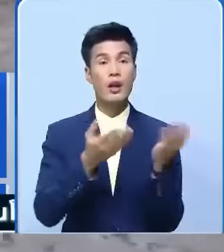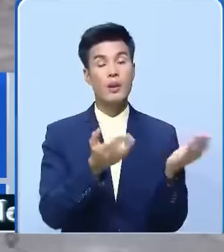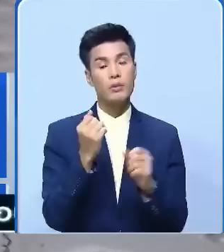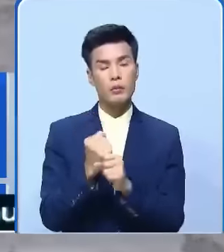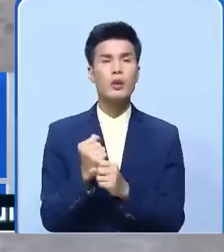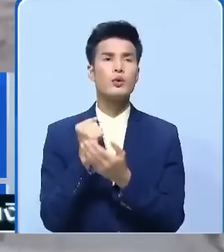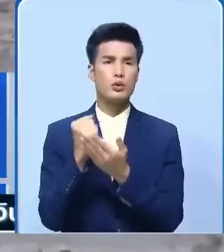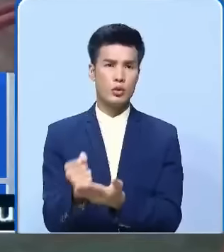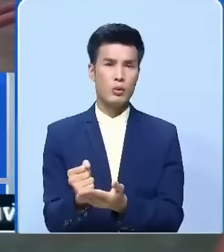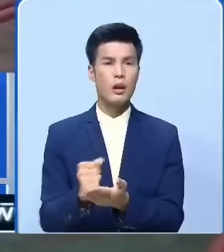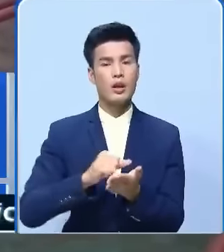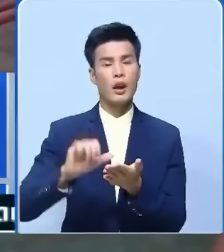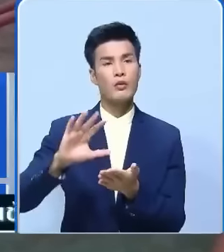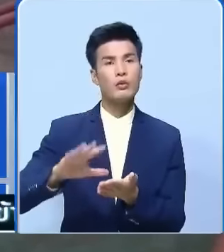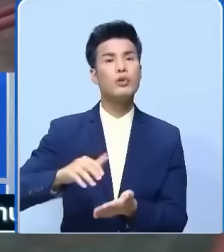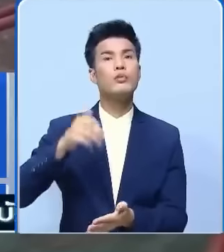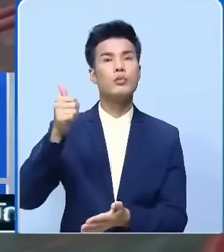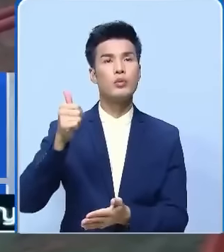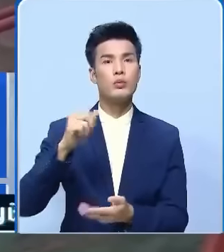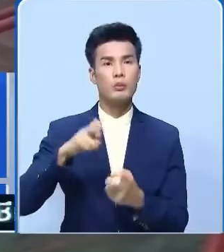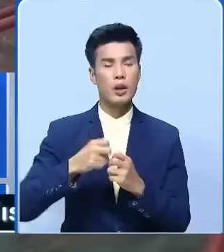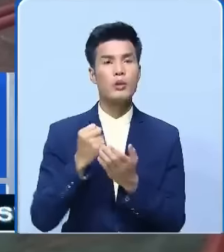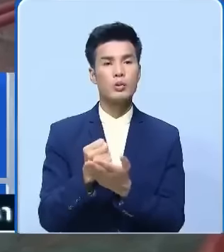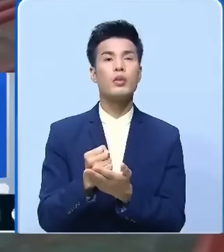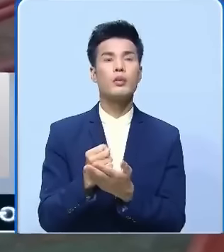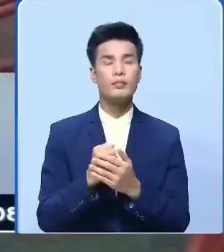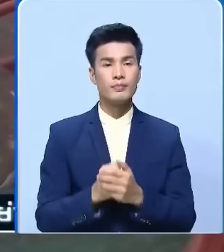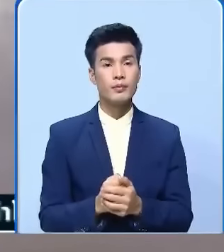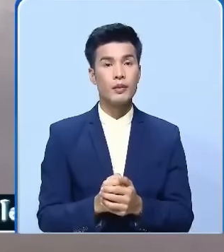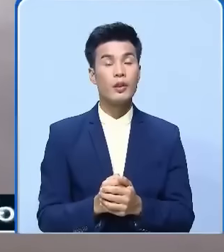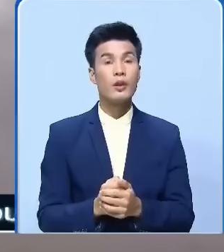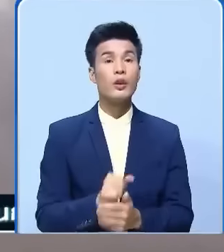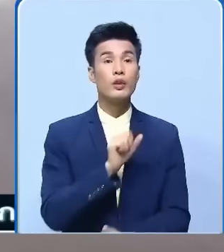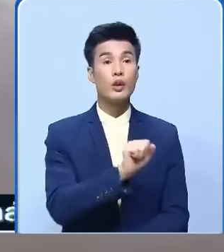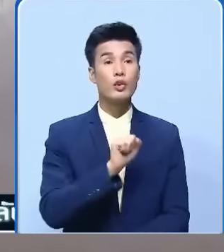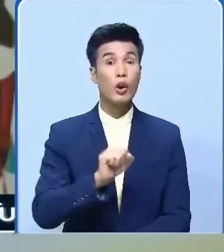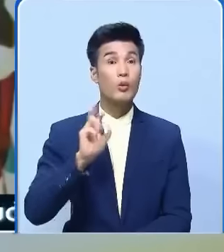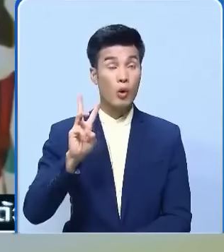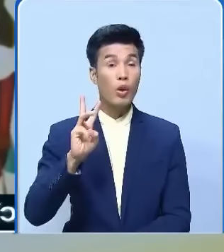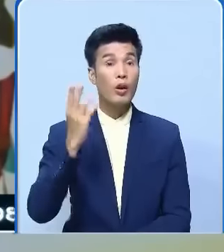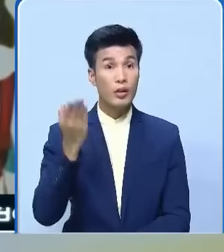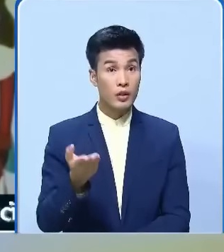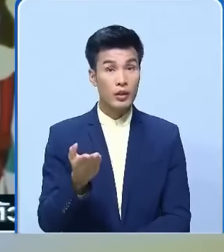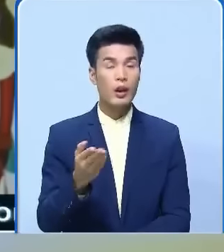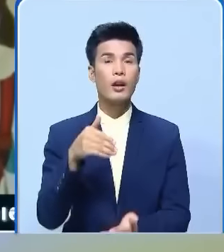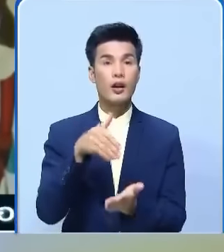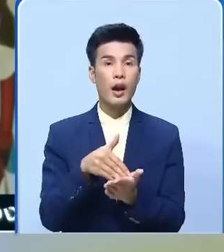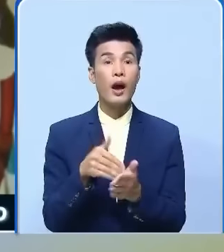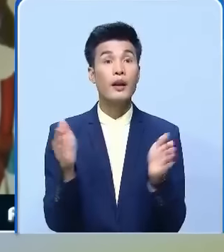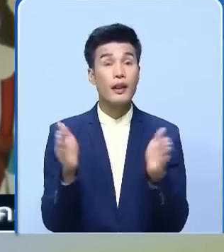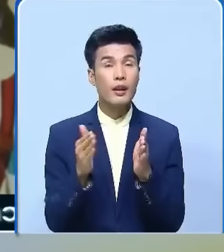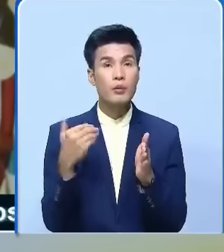การช่วยเหลือฟื้นฟูผู้ประกอบการที่ได้รับผลกระทบจากน้ำท่วมส่วนสวสำนักงานส่งเสริมวิสาหกิจขนาดกลางและขนาดย่อมก